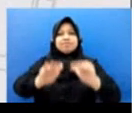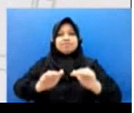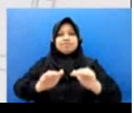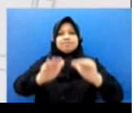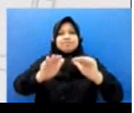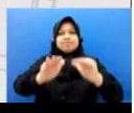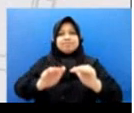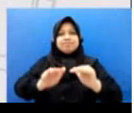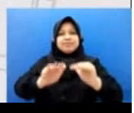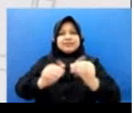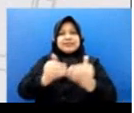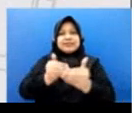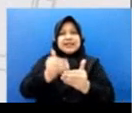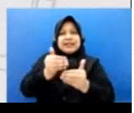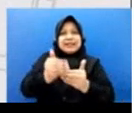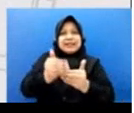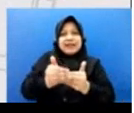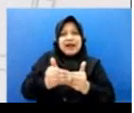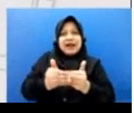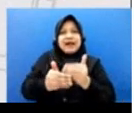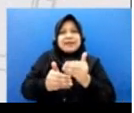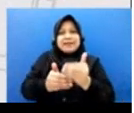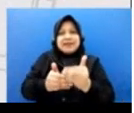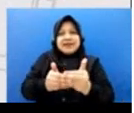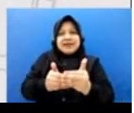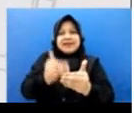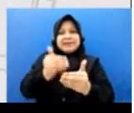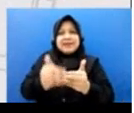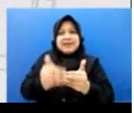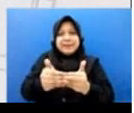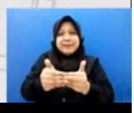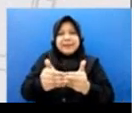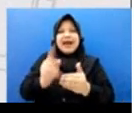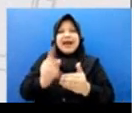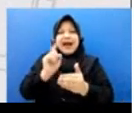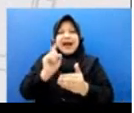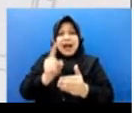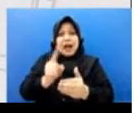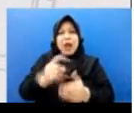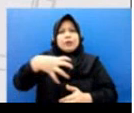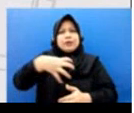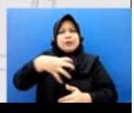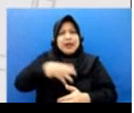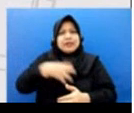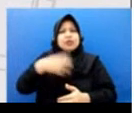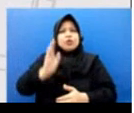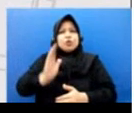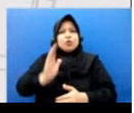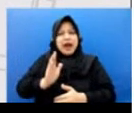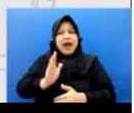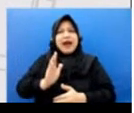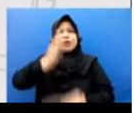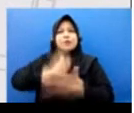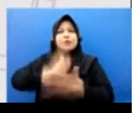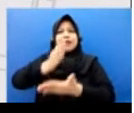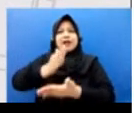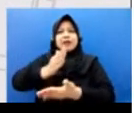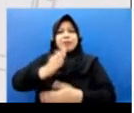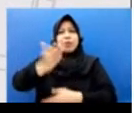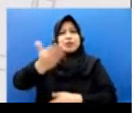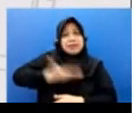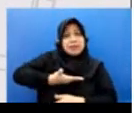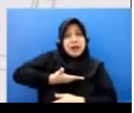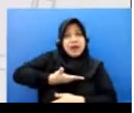perlahan-lahan. Begitu dia sudah yakin, baru dia ambil keputusan menerima atau menolak, menangguhkan. Kalau di media sosial